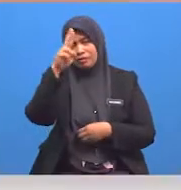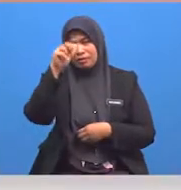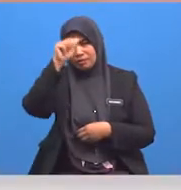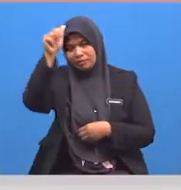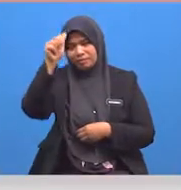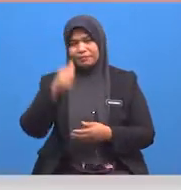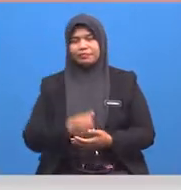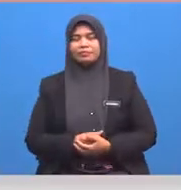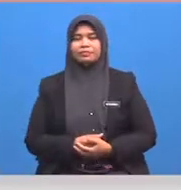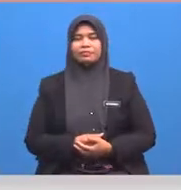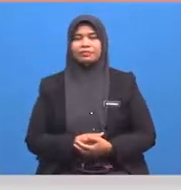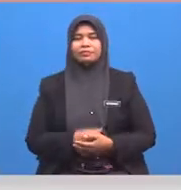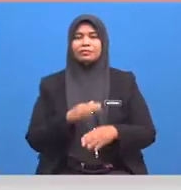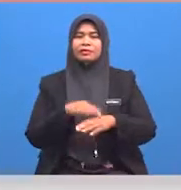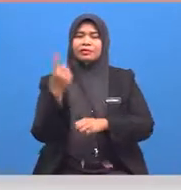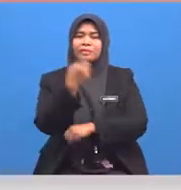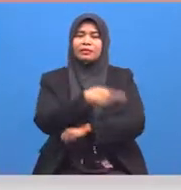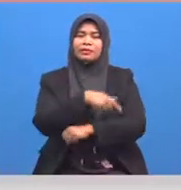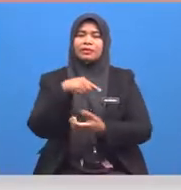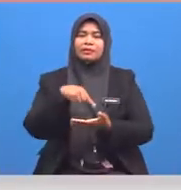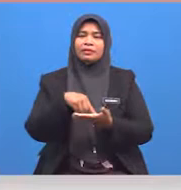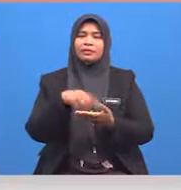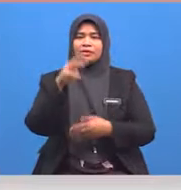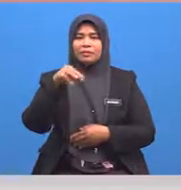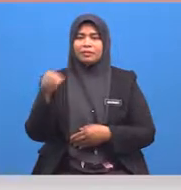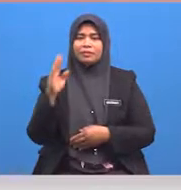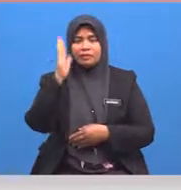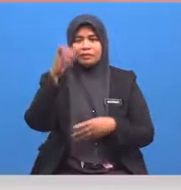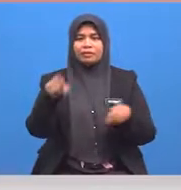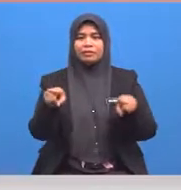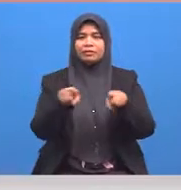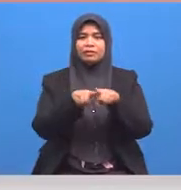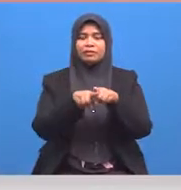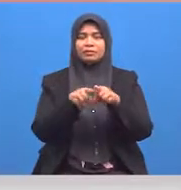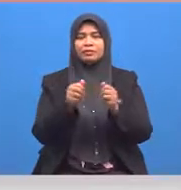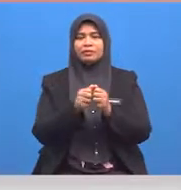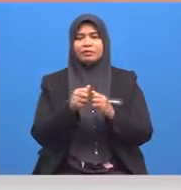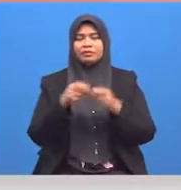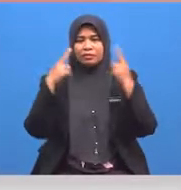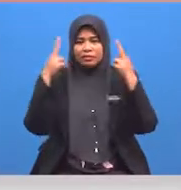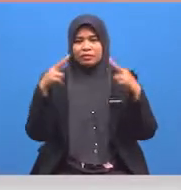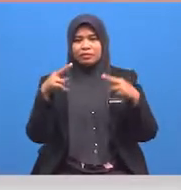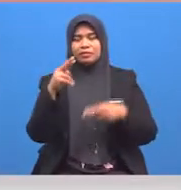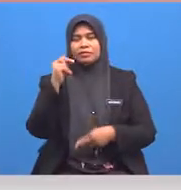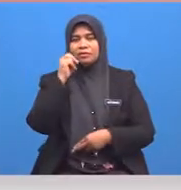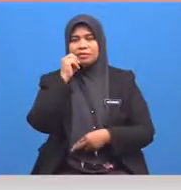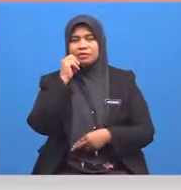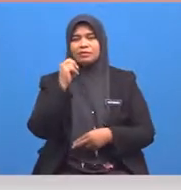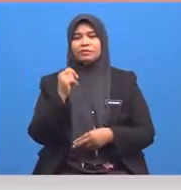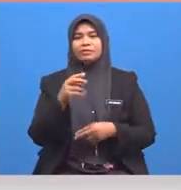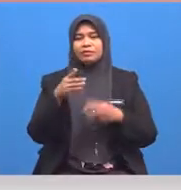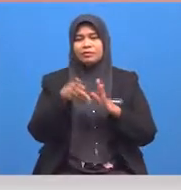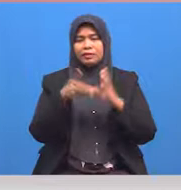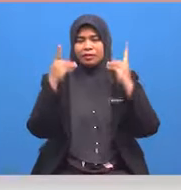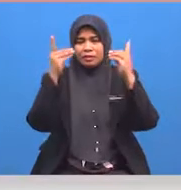ta'ala pada hari ini mudik murai akan bersama Ustadzah nurhisam binti pasar dalam pelajaran